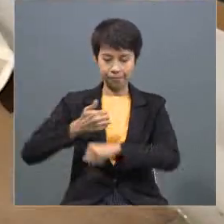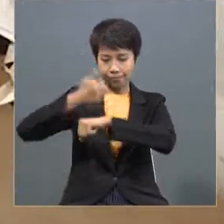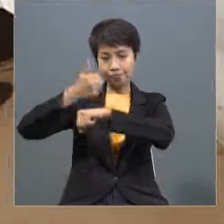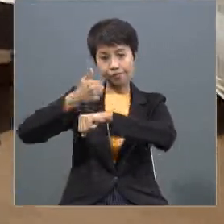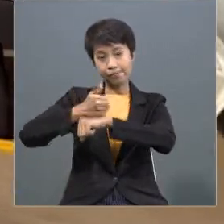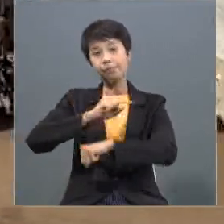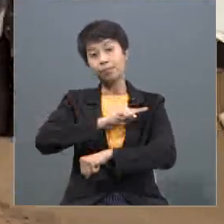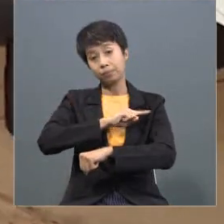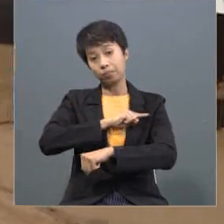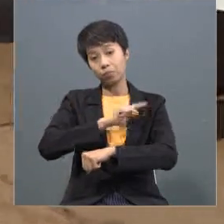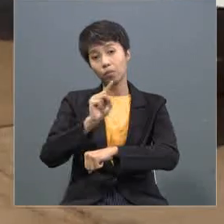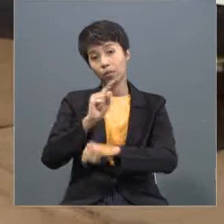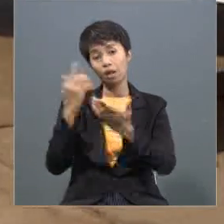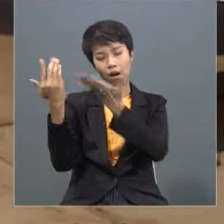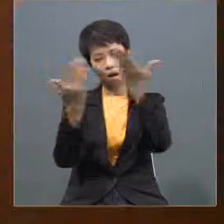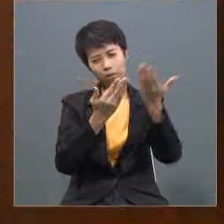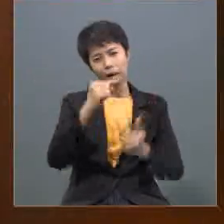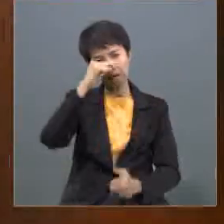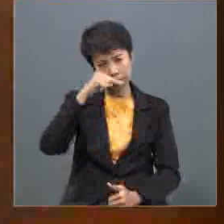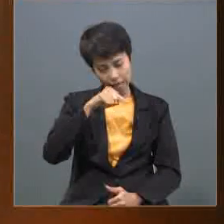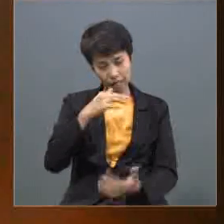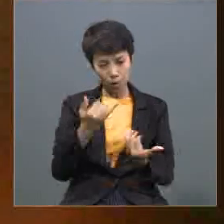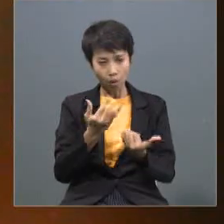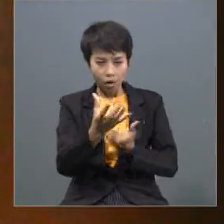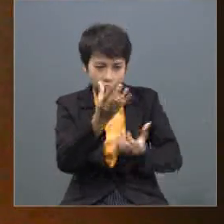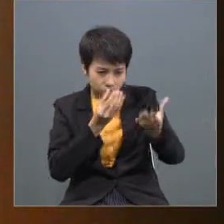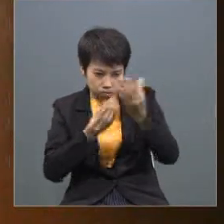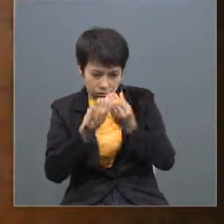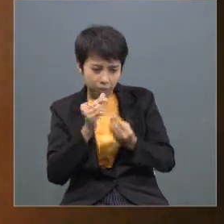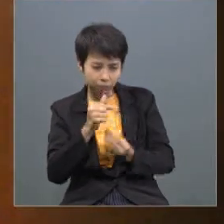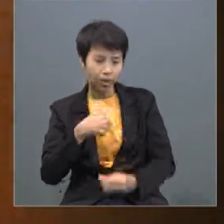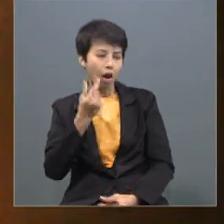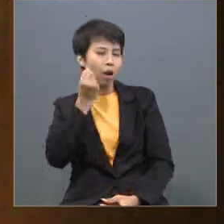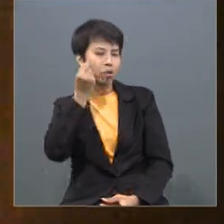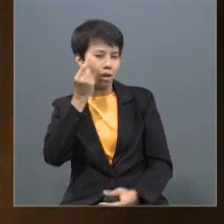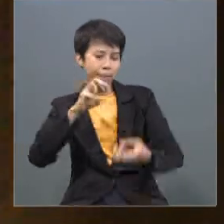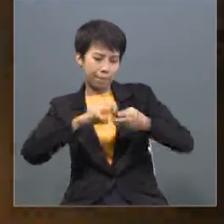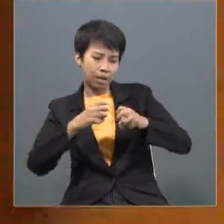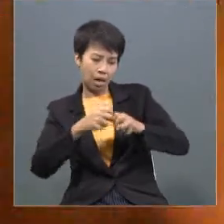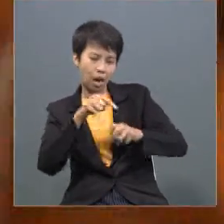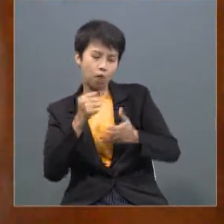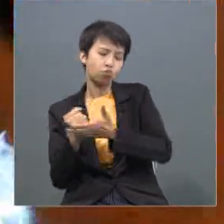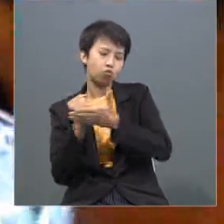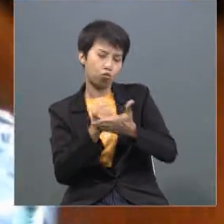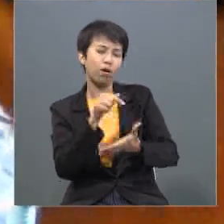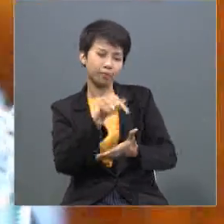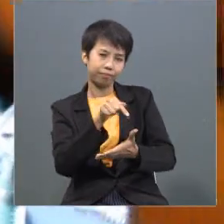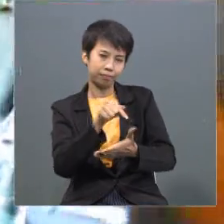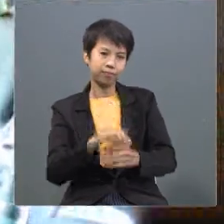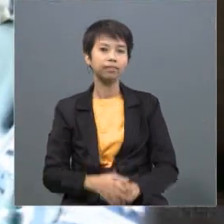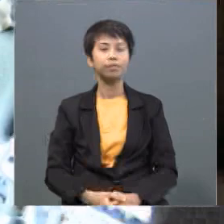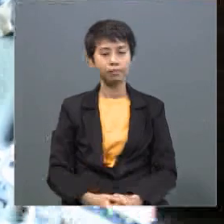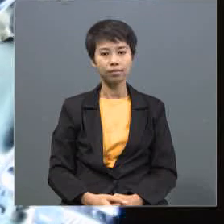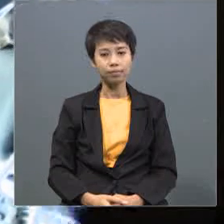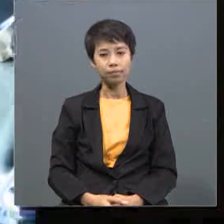จิสด้าบอกครับว่าจะช่วยให้ทำให้เข้าใจและเข้าถึงปัจจัยที่ใช้ในการควบคุมคุณภาพอากาศในพื้นที่ต่าง